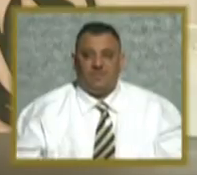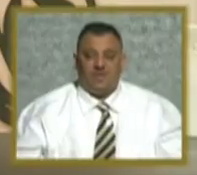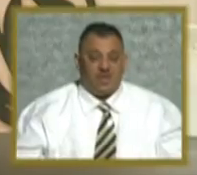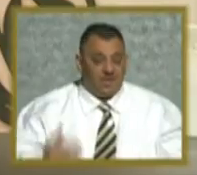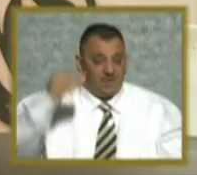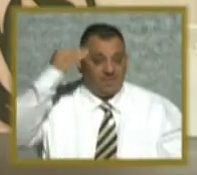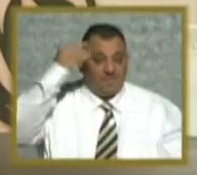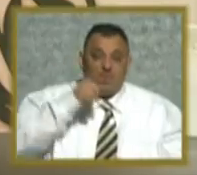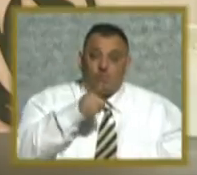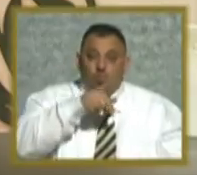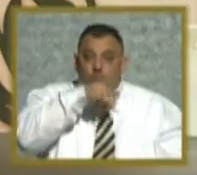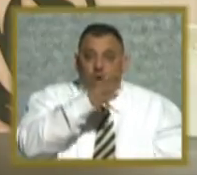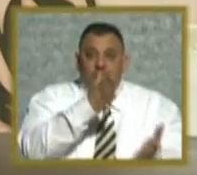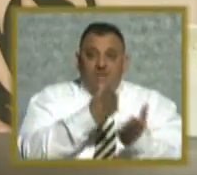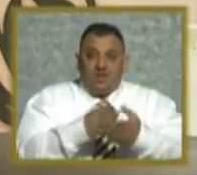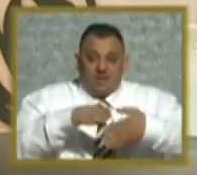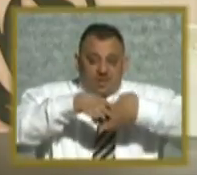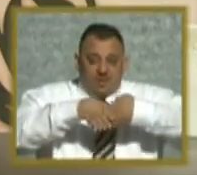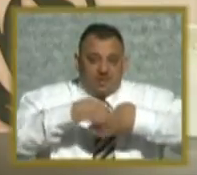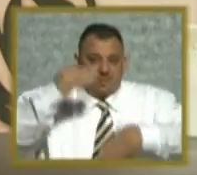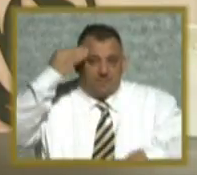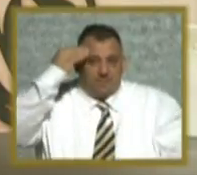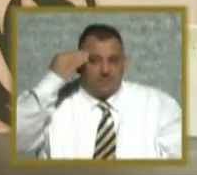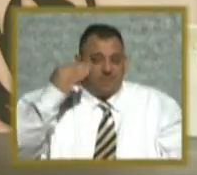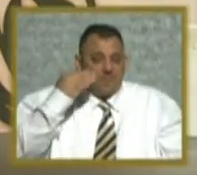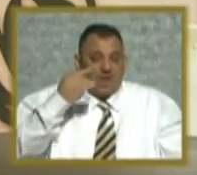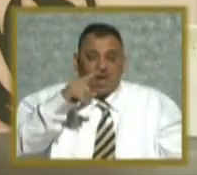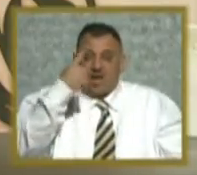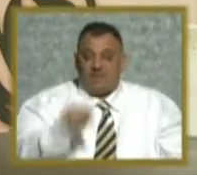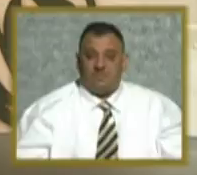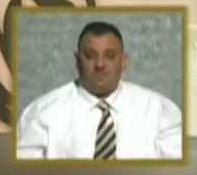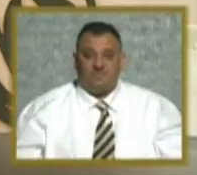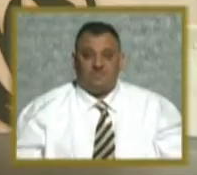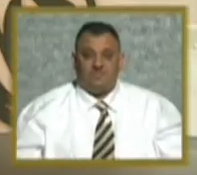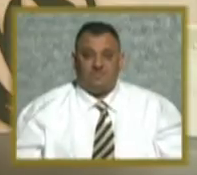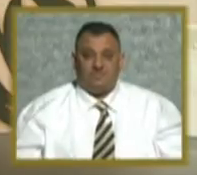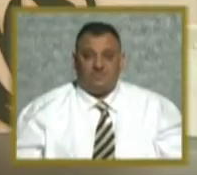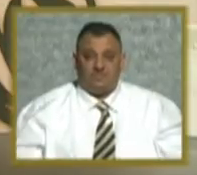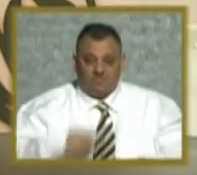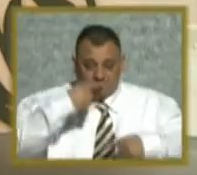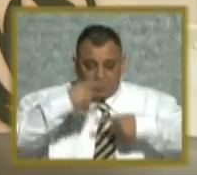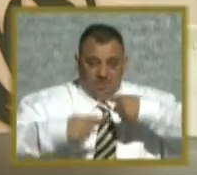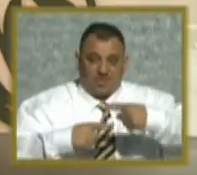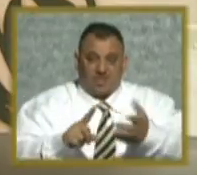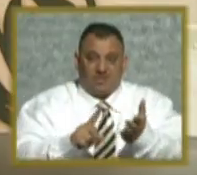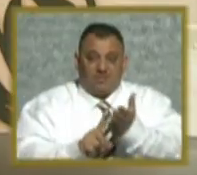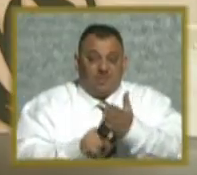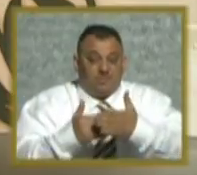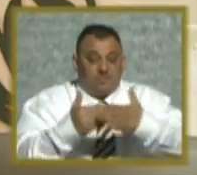عليه الصلاة والسلام الرجل أن يضع يده في يد امرأة لا تحل له، فما يجوز. هذه العادات والتقاليد لازم أن